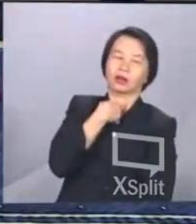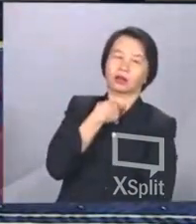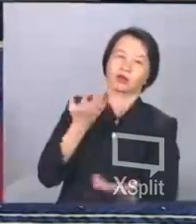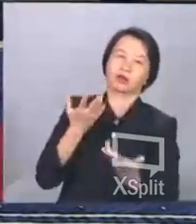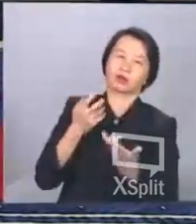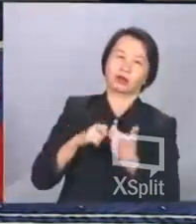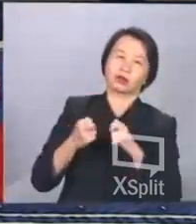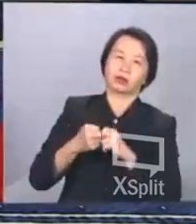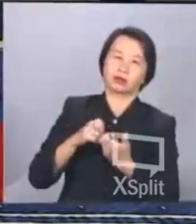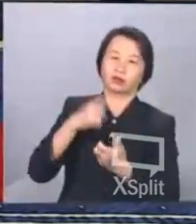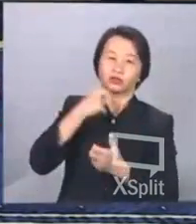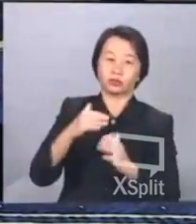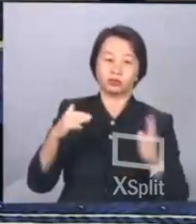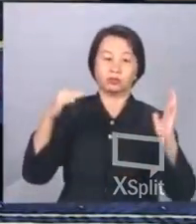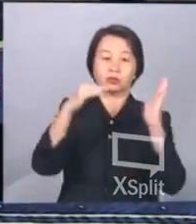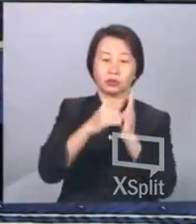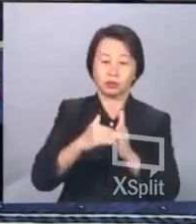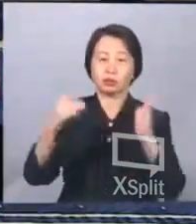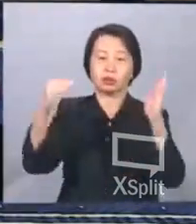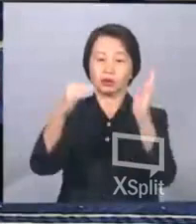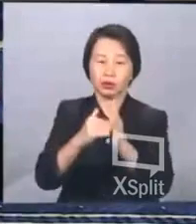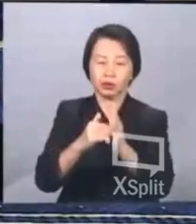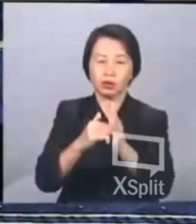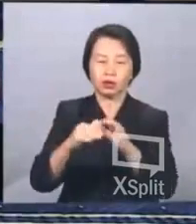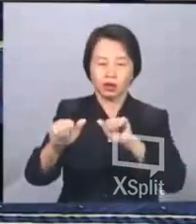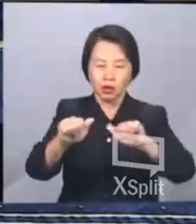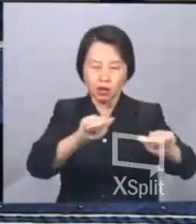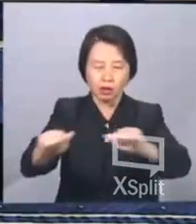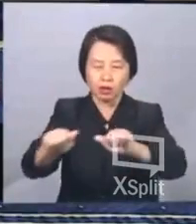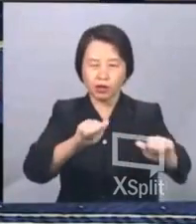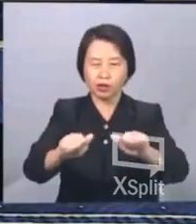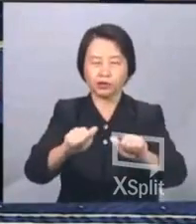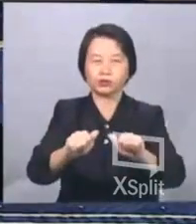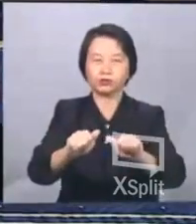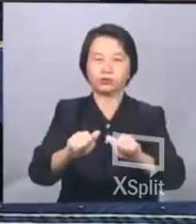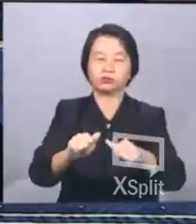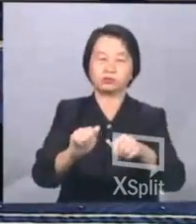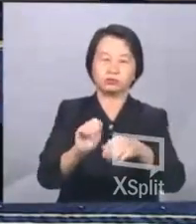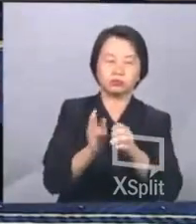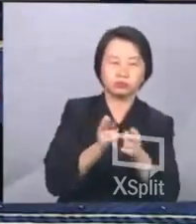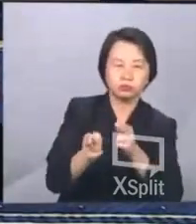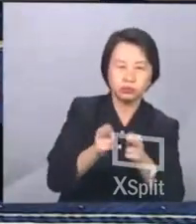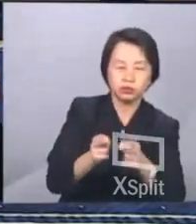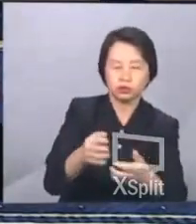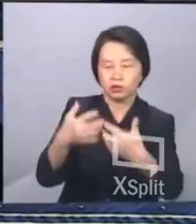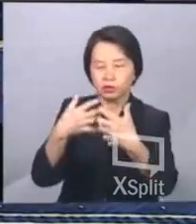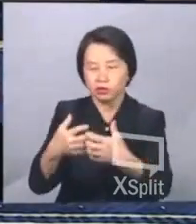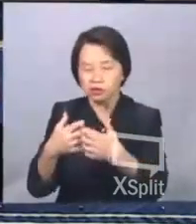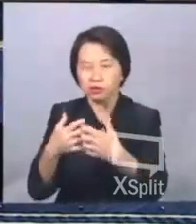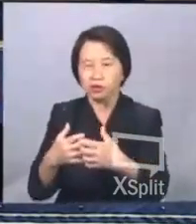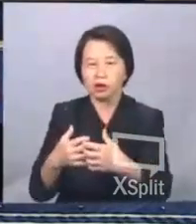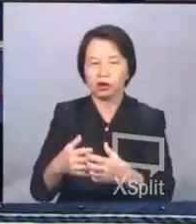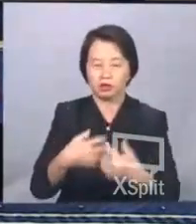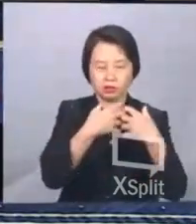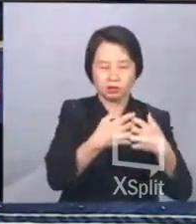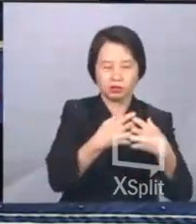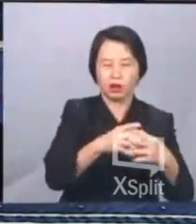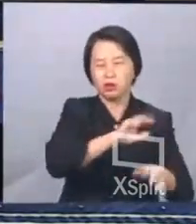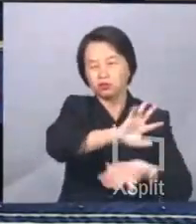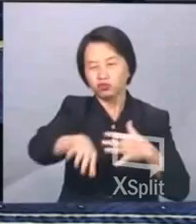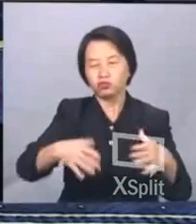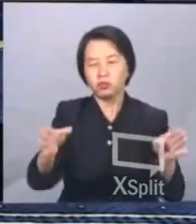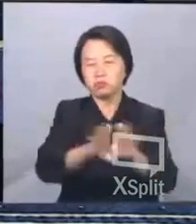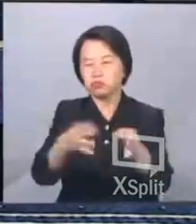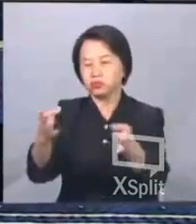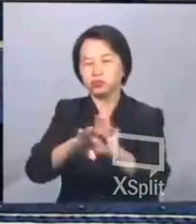seandainya singkatan-singkatan yang dibuat terhadap activity perusahaan perkilangan dan penjagaan sepanjang